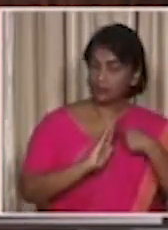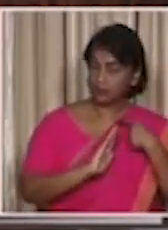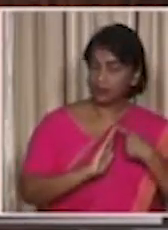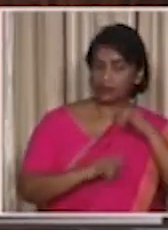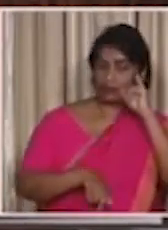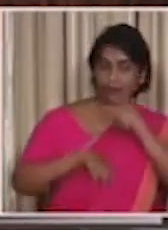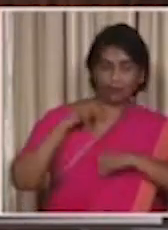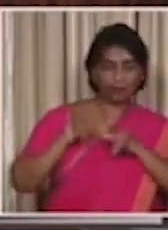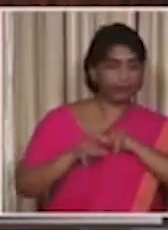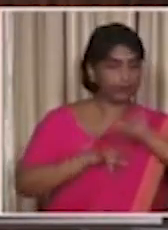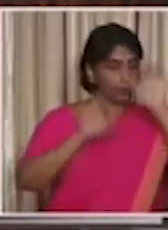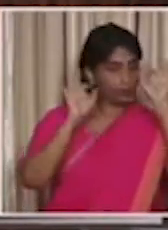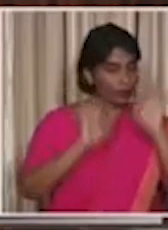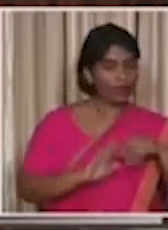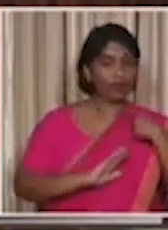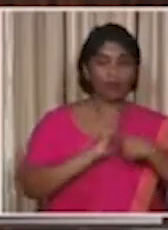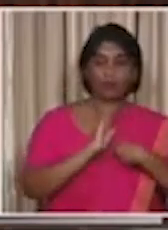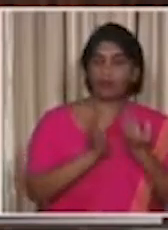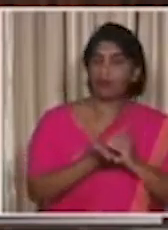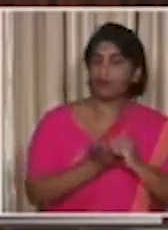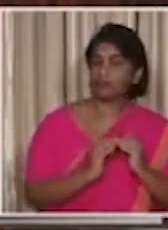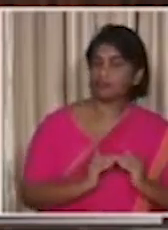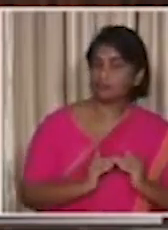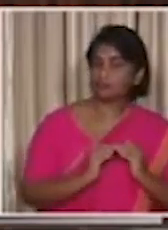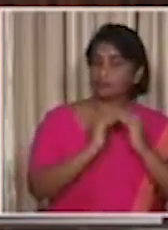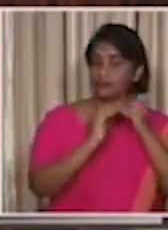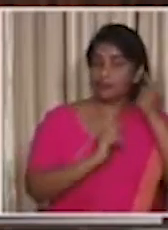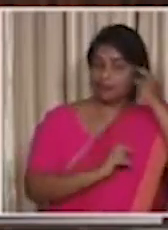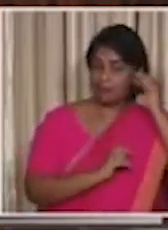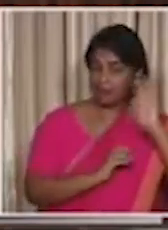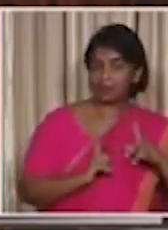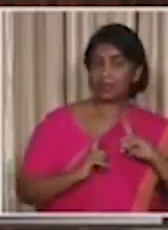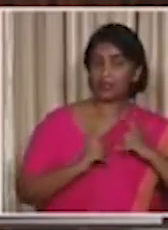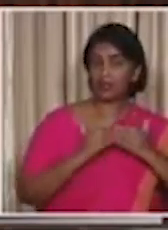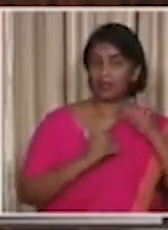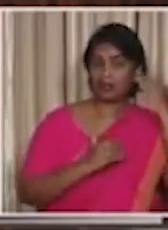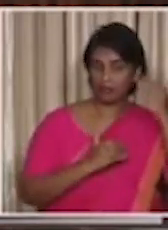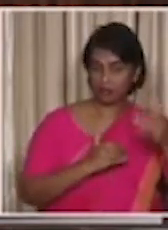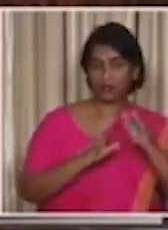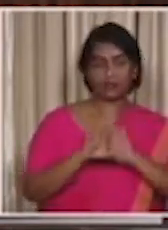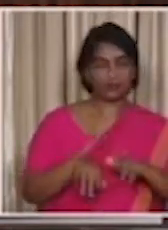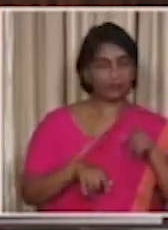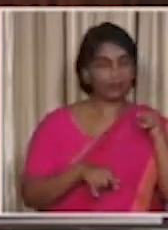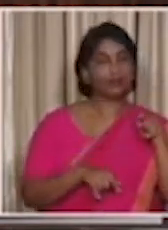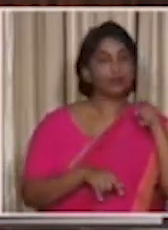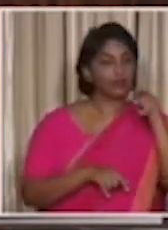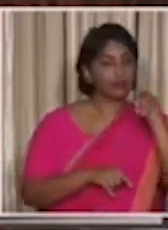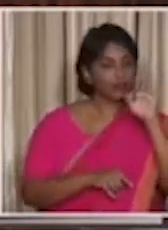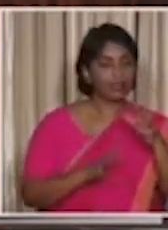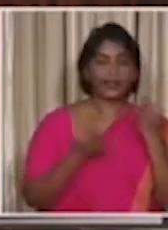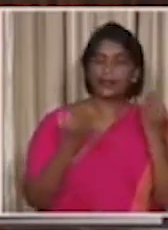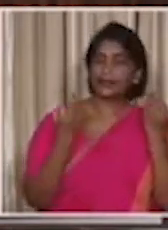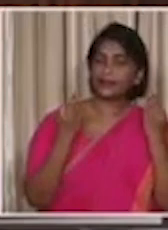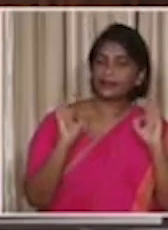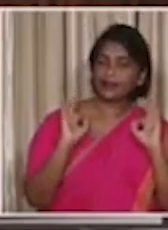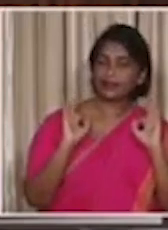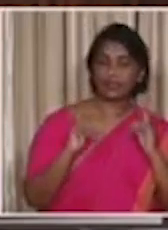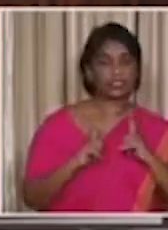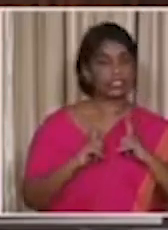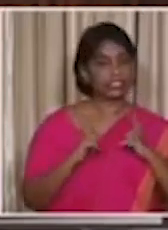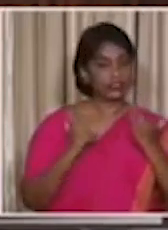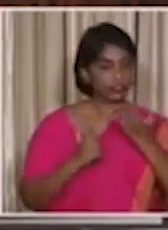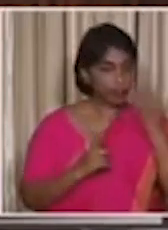හැර නොයන රට යලි ගොඩගන්ට ප්‍රාර්ථනා කරන අනාගත පරම්පරාව. ඔවුන්ට නිදහසේ ජීවත් විය හැකි